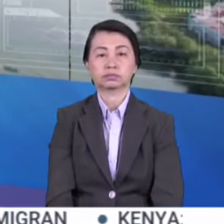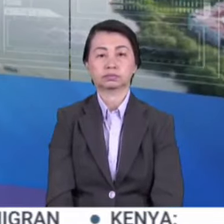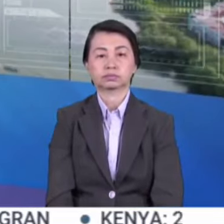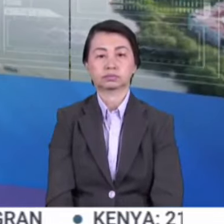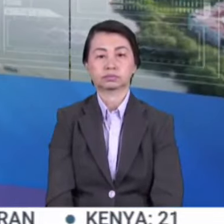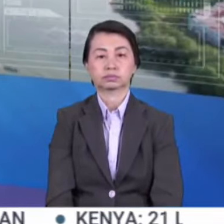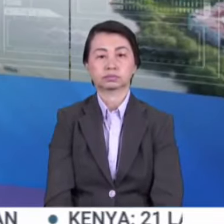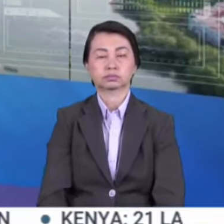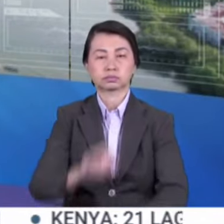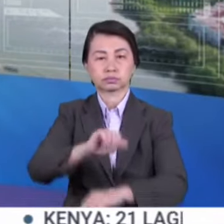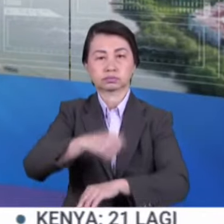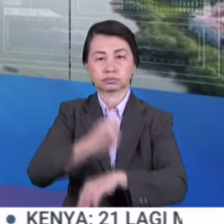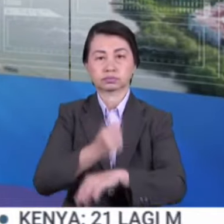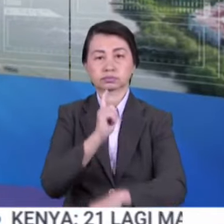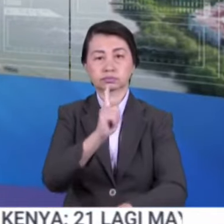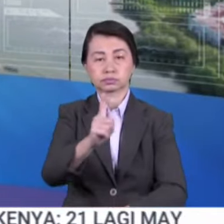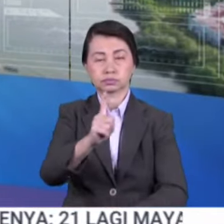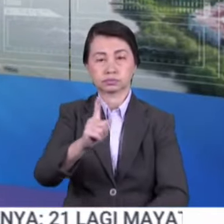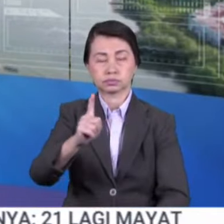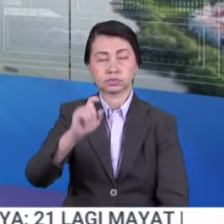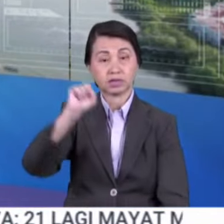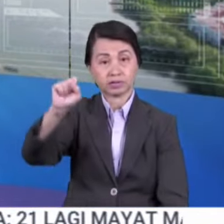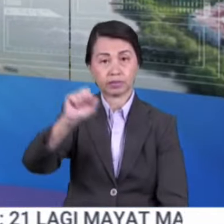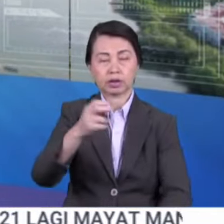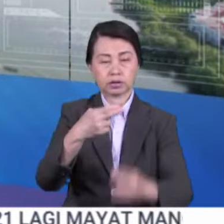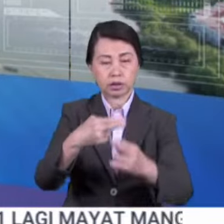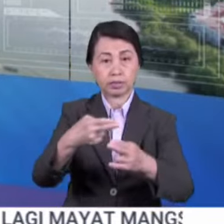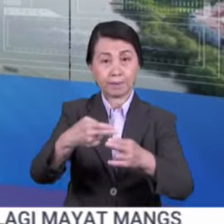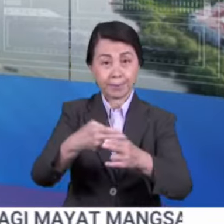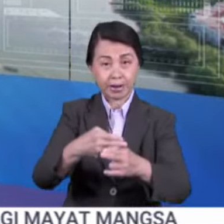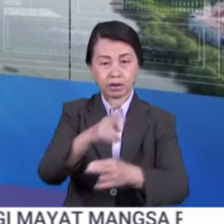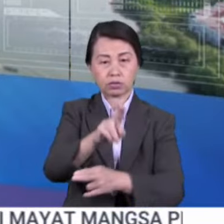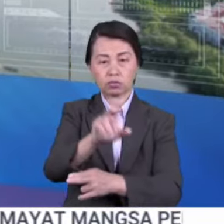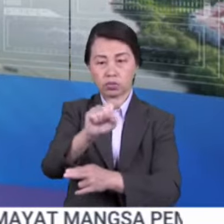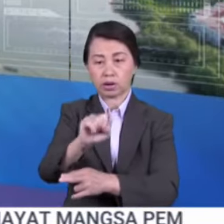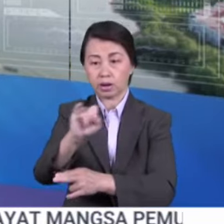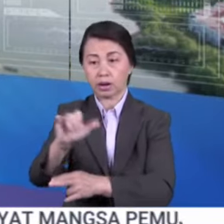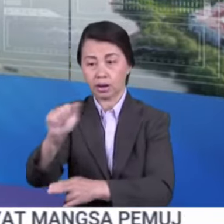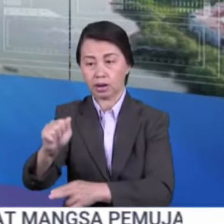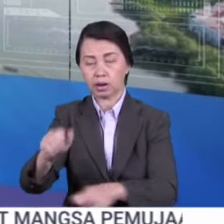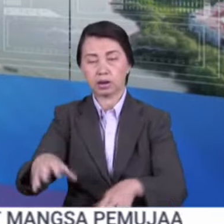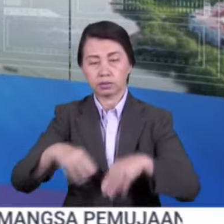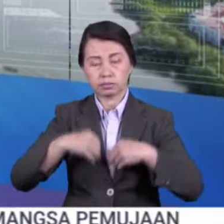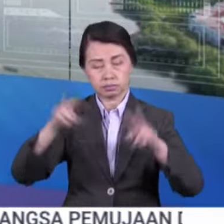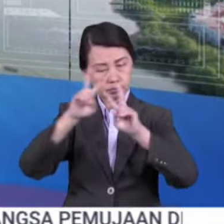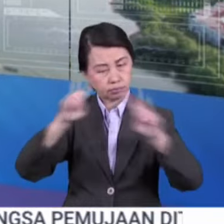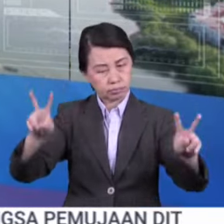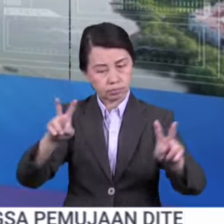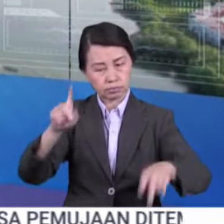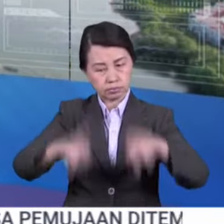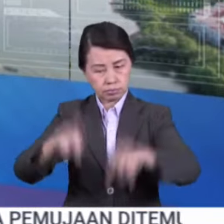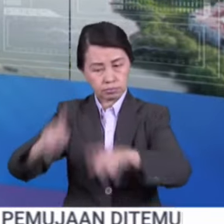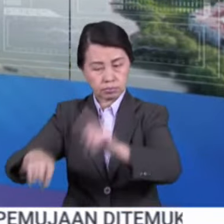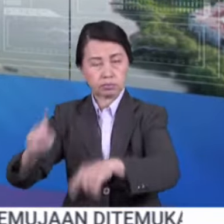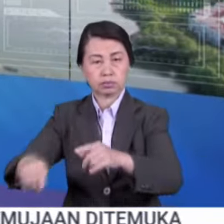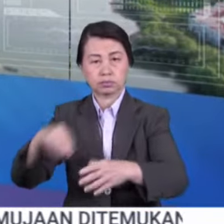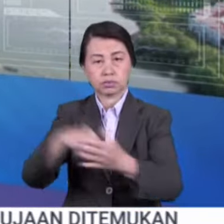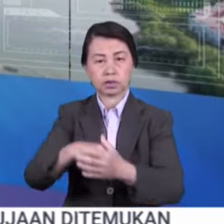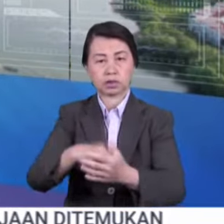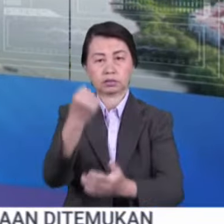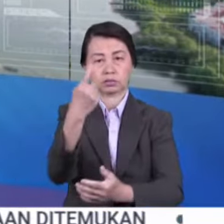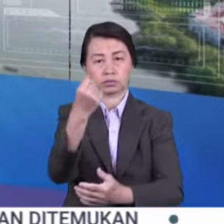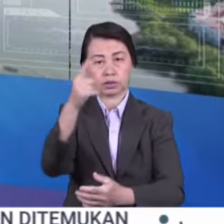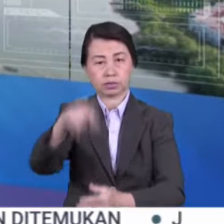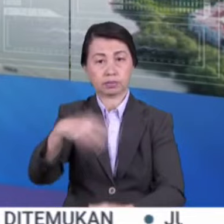Pertubuhan Islam seluruh Sabah Usia akan melancarkan Jeraya Wara Forum Madani bertemakan keharmonian dalam kepelbagaian pada 11 Mei